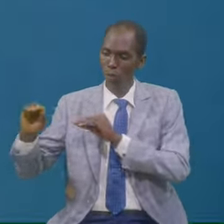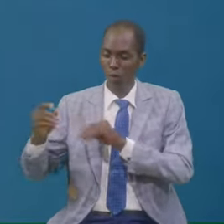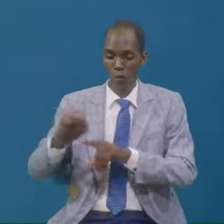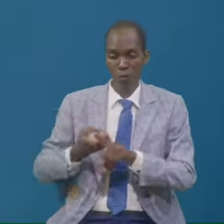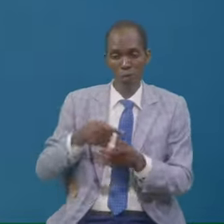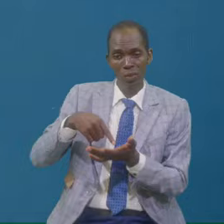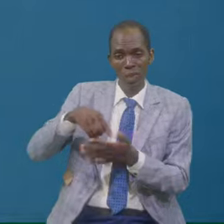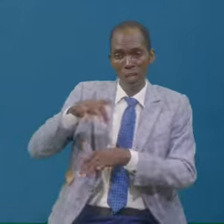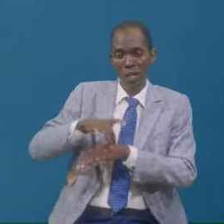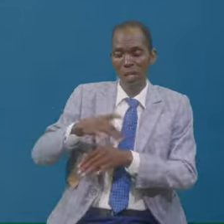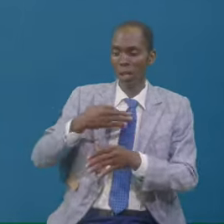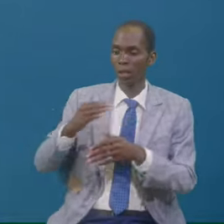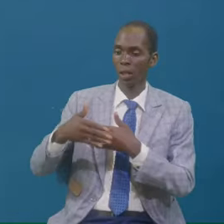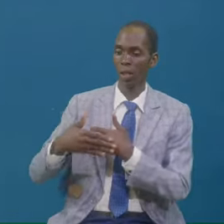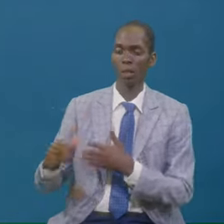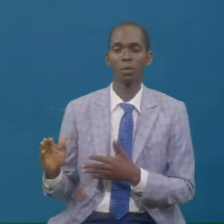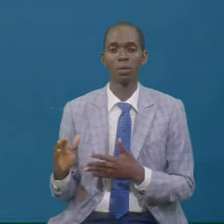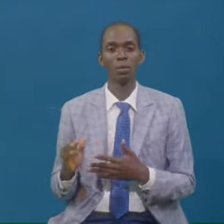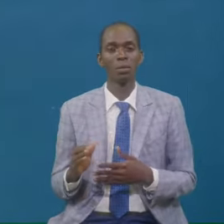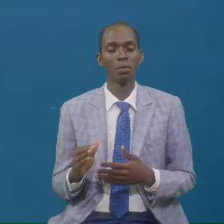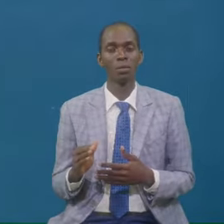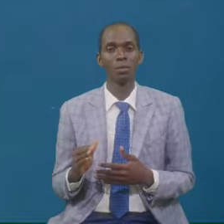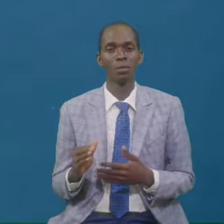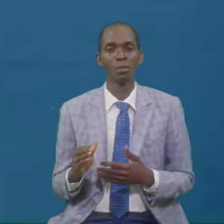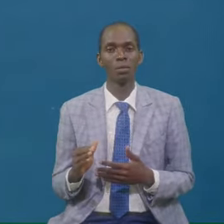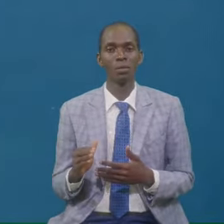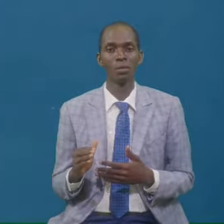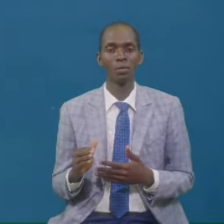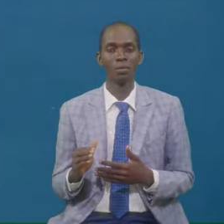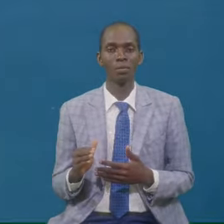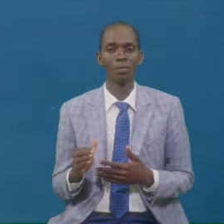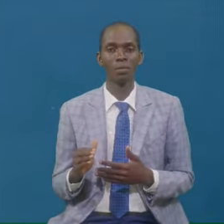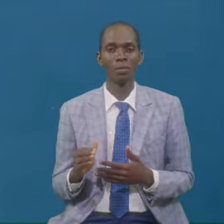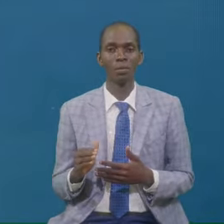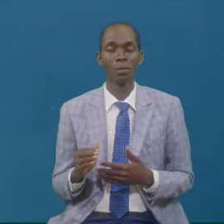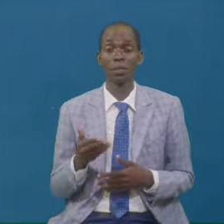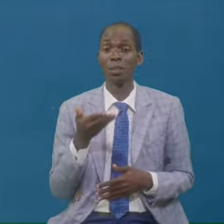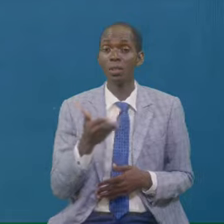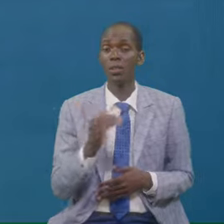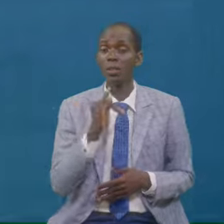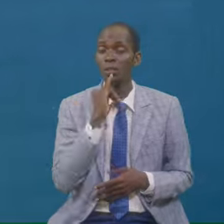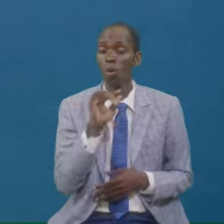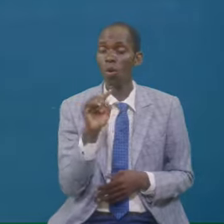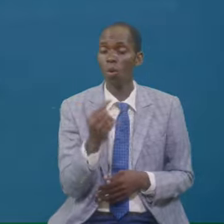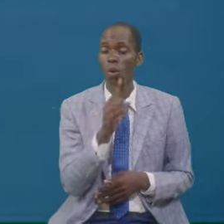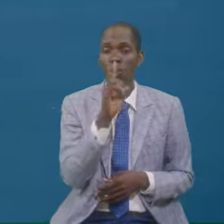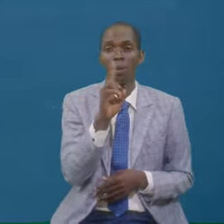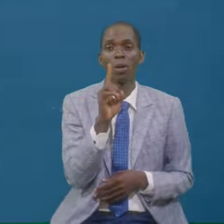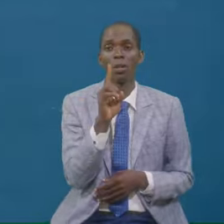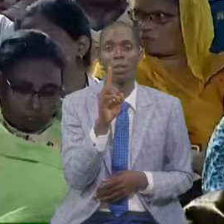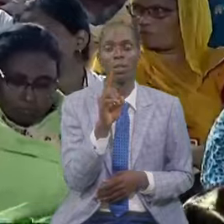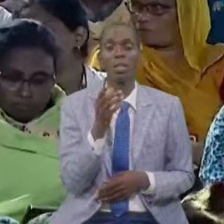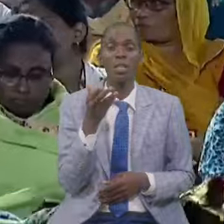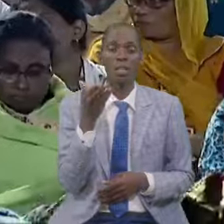ఈ జీవితములో నుంచి మరి యొక్క దేవుని రాజ్యానికి దాటించలేరు. There's only one. ఒక్కడు మాత్రమే. There's only